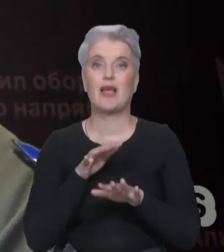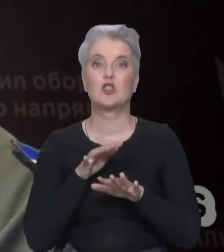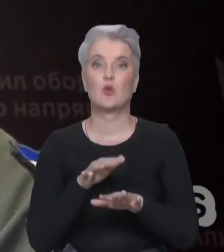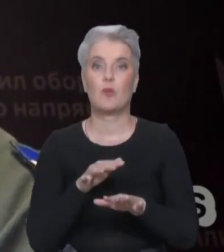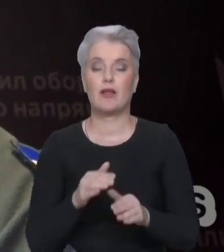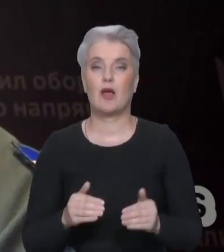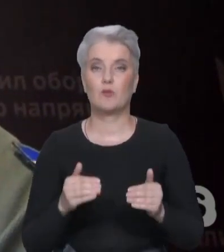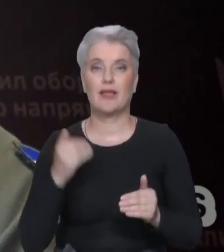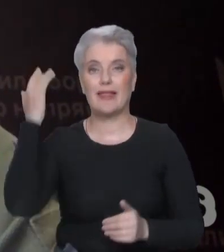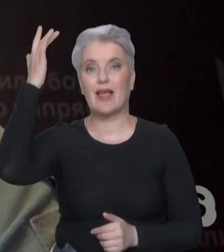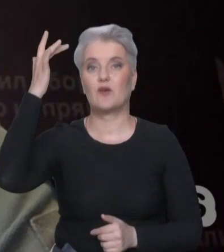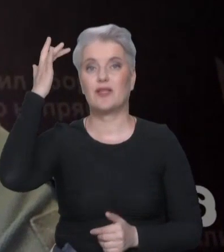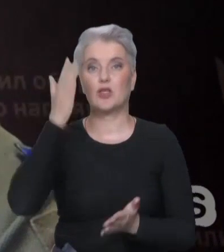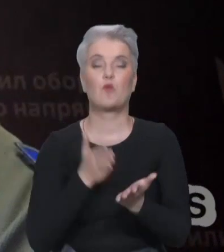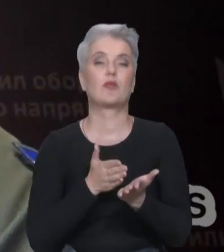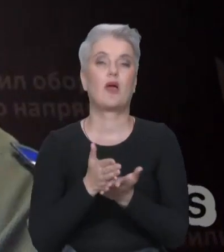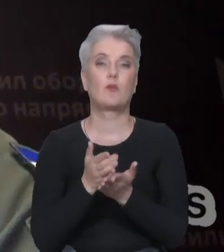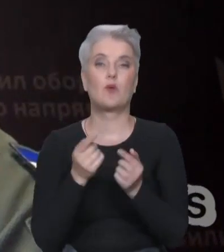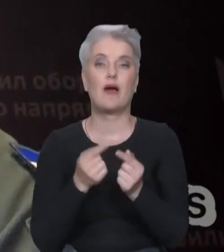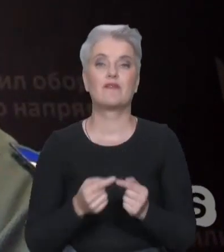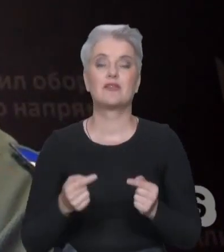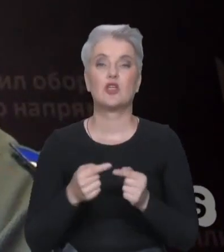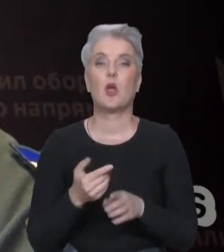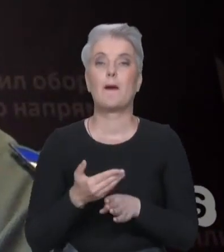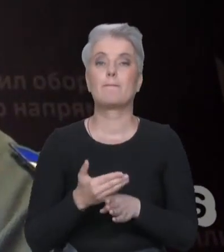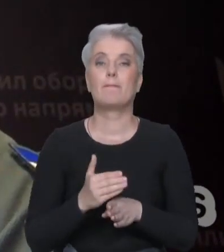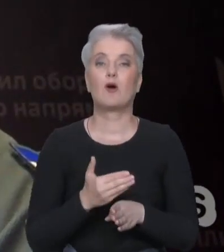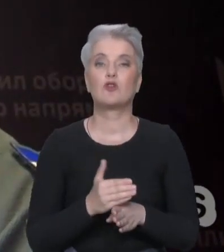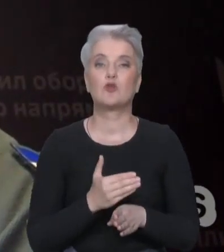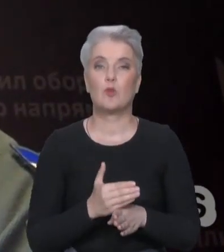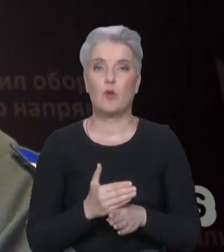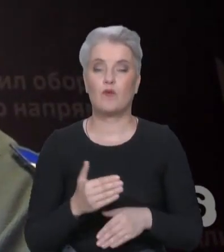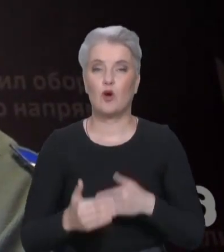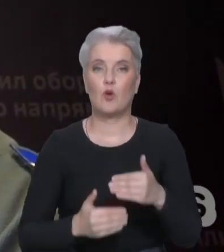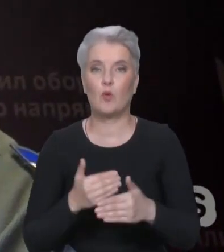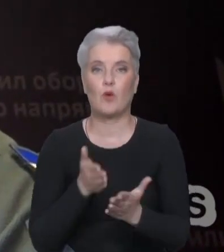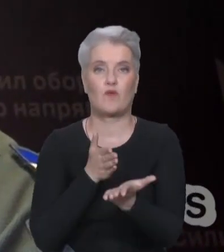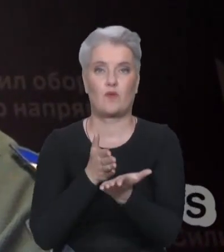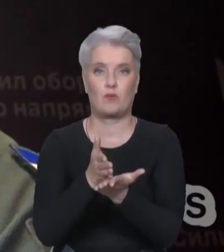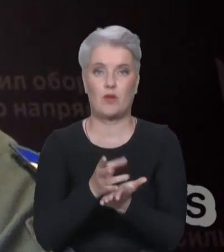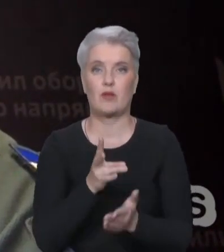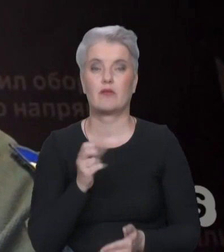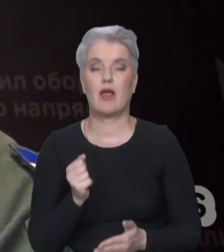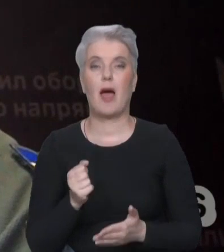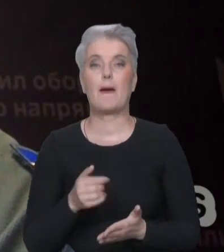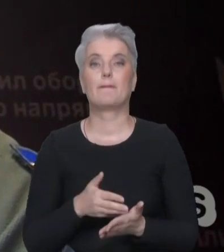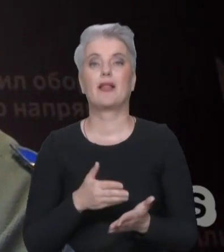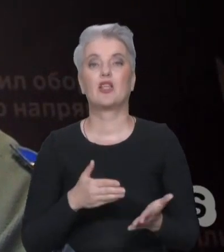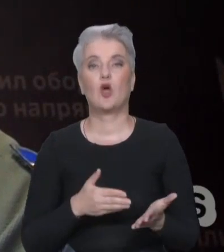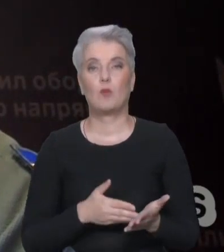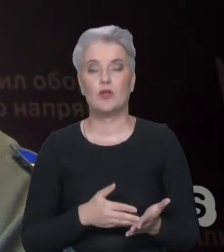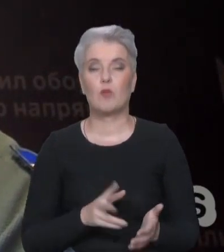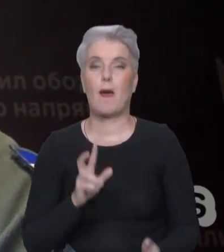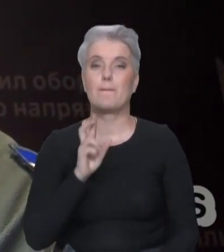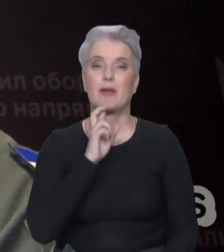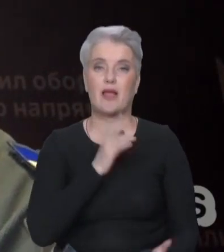оборони Таврійського напрямку відзначаються поступовим рухом вперед на Мелітопольському та Бердянському напрямках, при тому, що